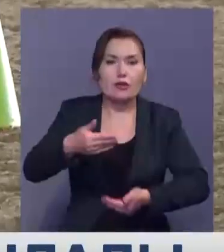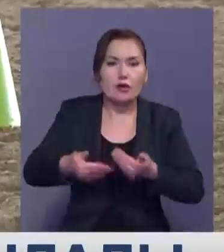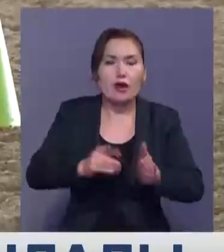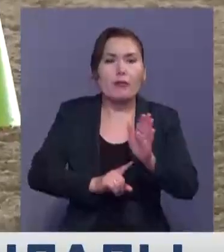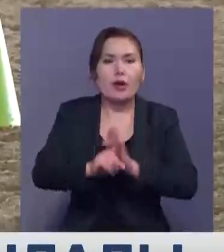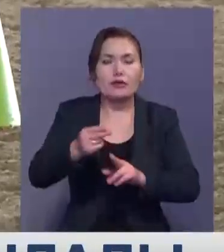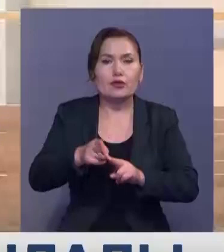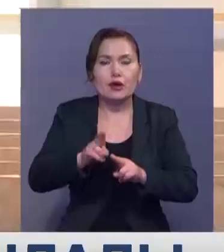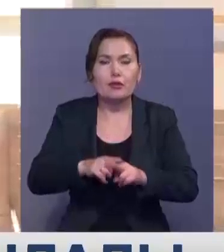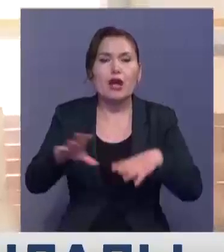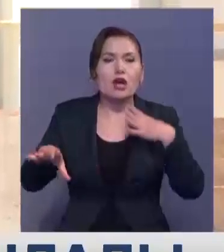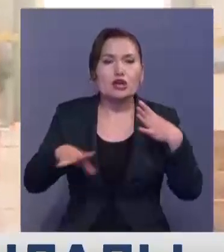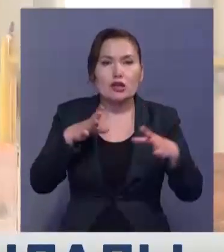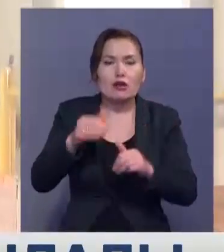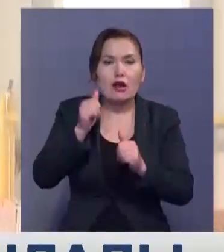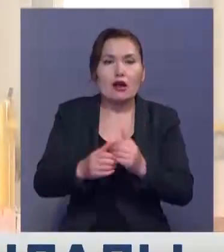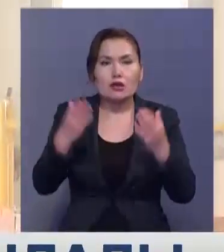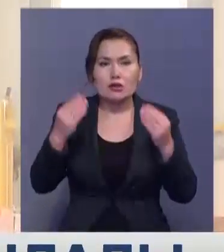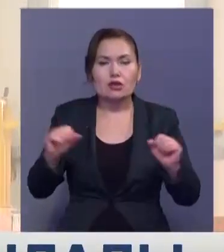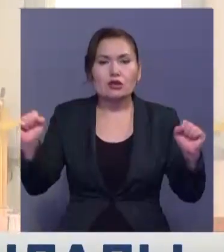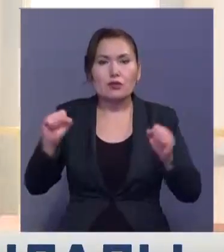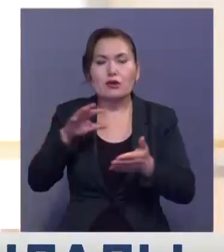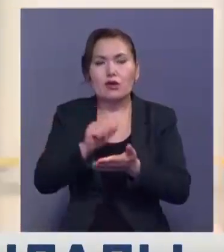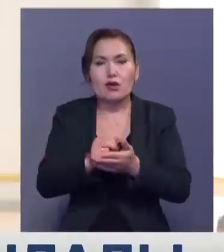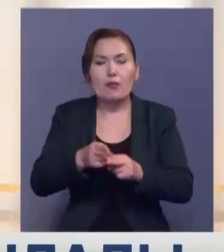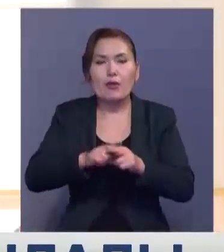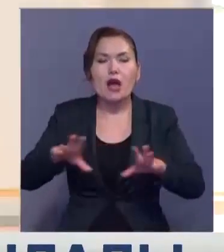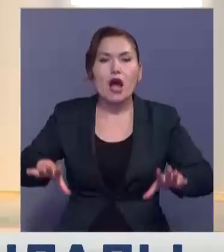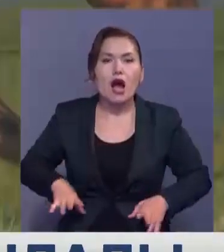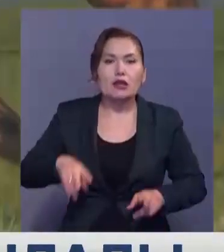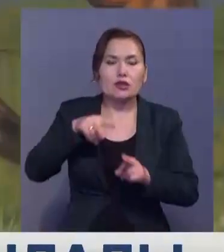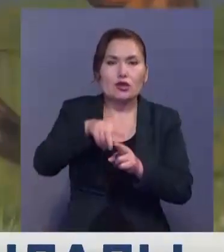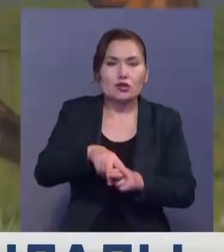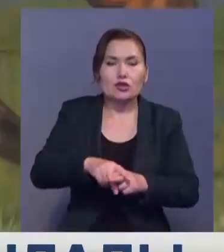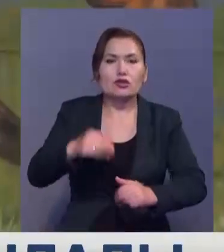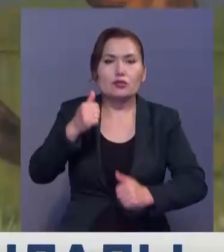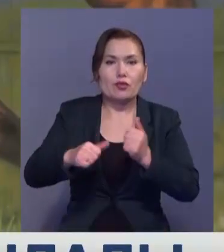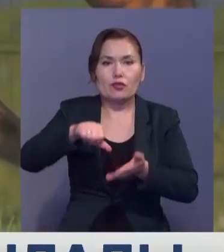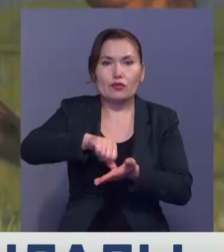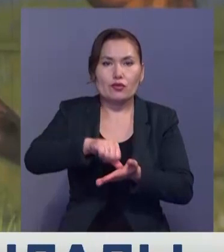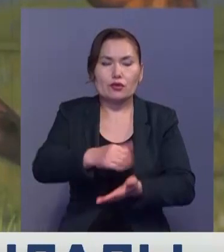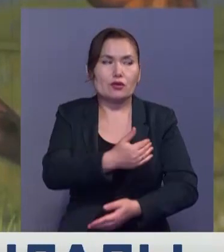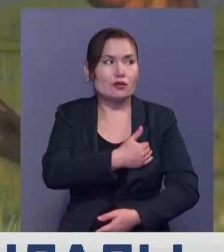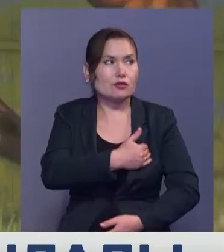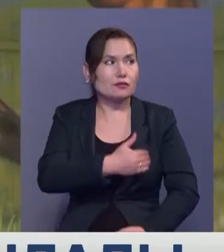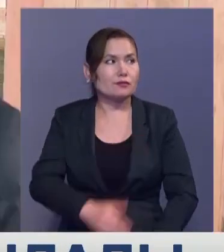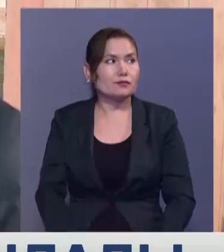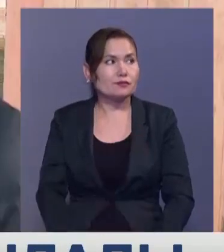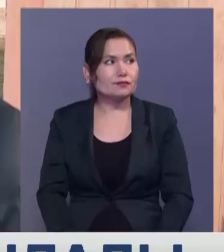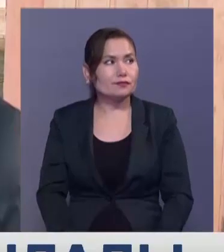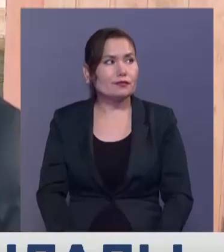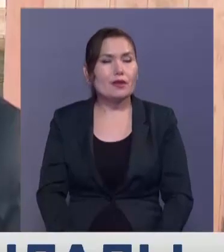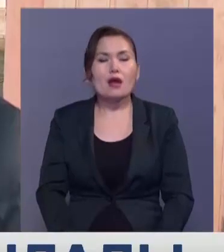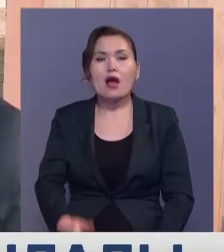жігіт бүгінде жаттығуды жиілеткен. Алдағы айлардың бірінде ат спорты бойынша өтетін жарысқа қатыспақ. Это вообще шикарная вещь.